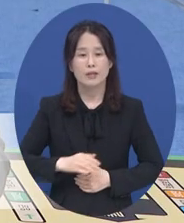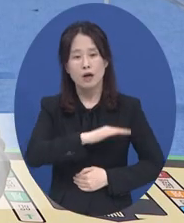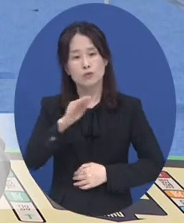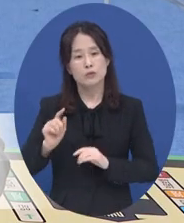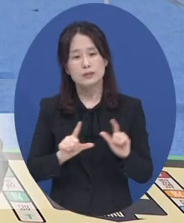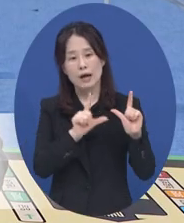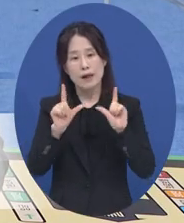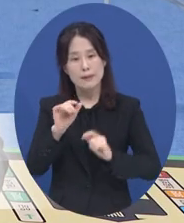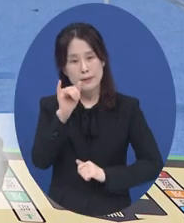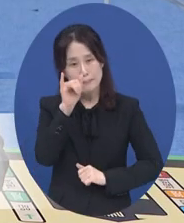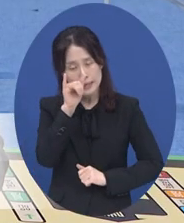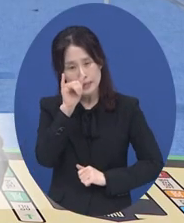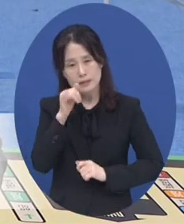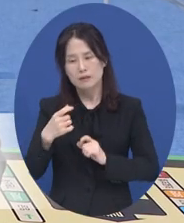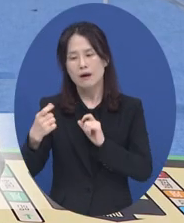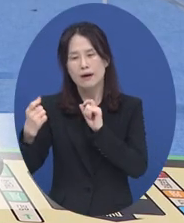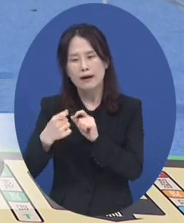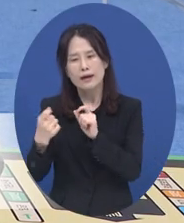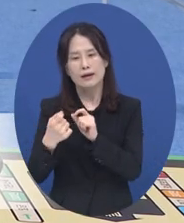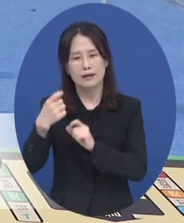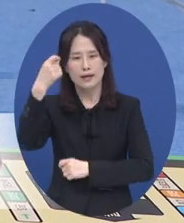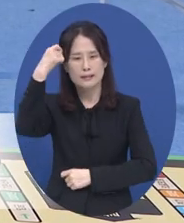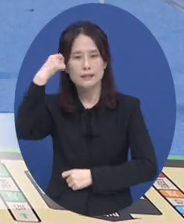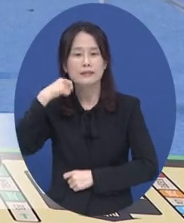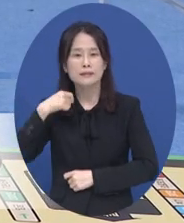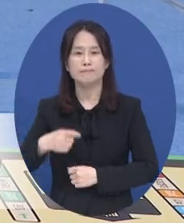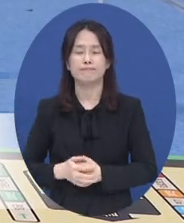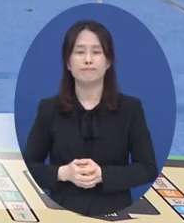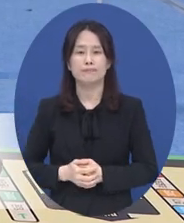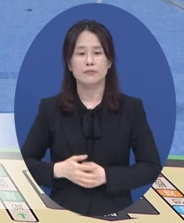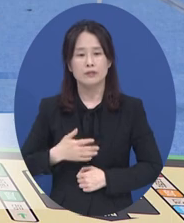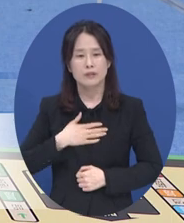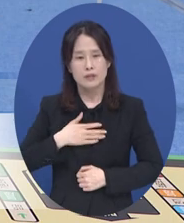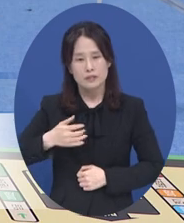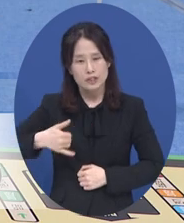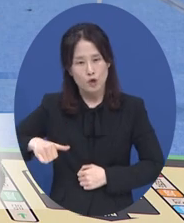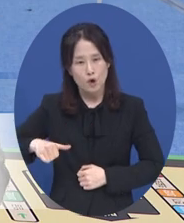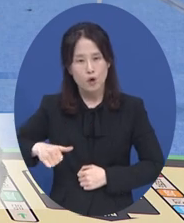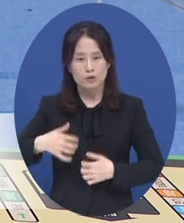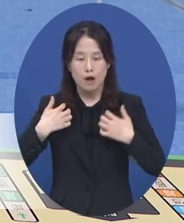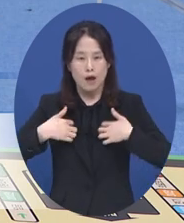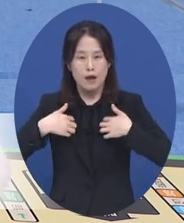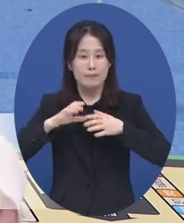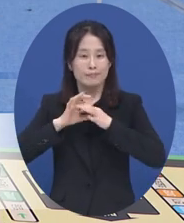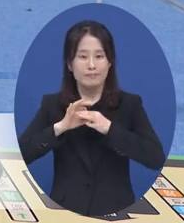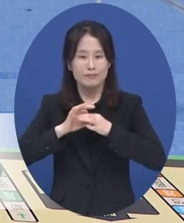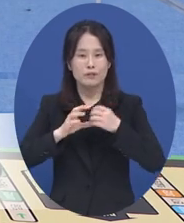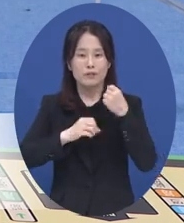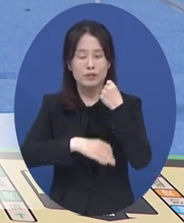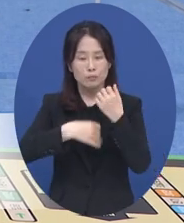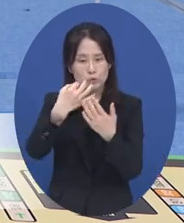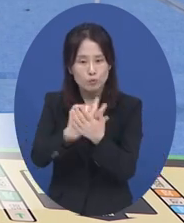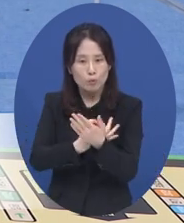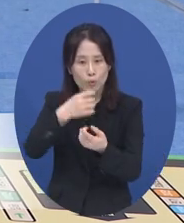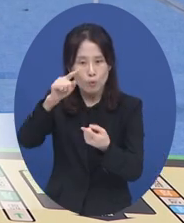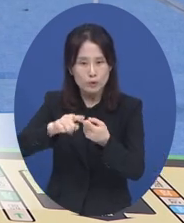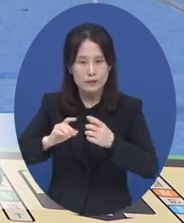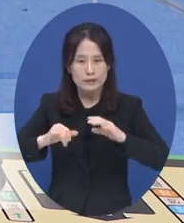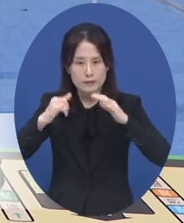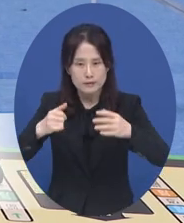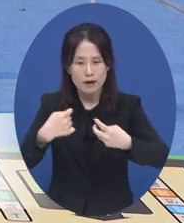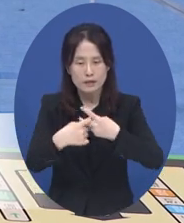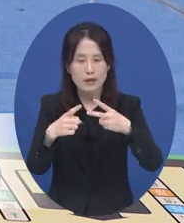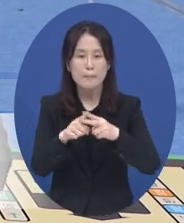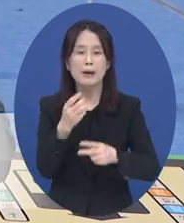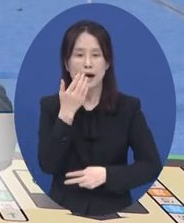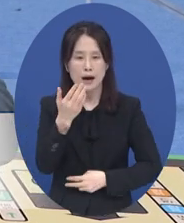있어서 어떻게 가까이 다가와 이따 또 아이들도 이렇게 보드 게임을 통해서 기본소득 이 세상을 이해할